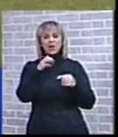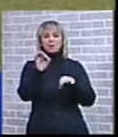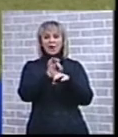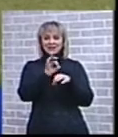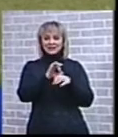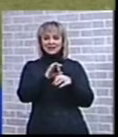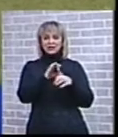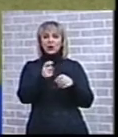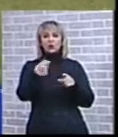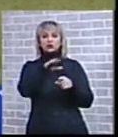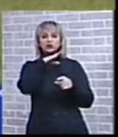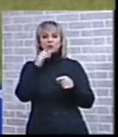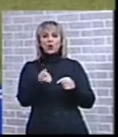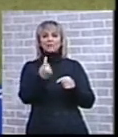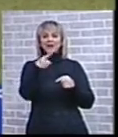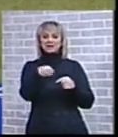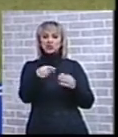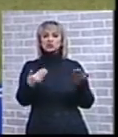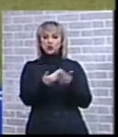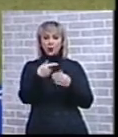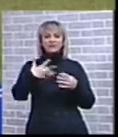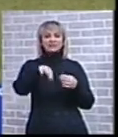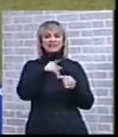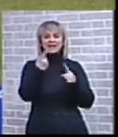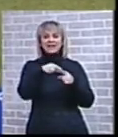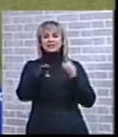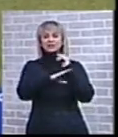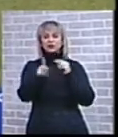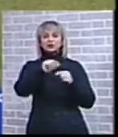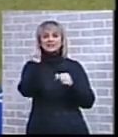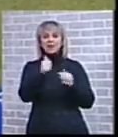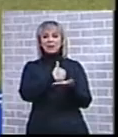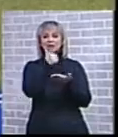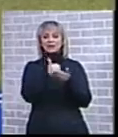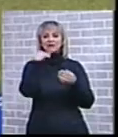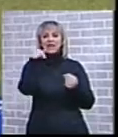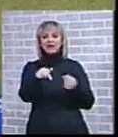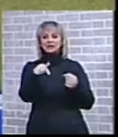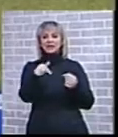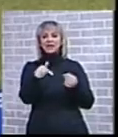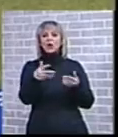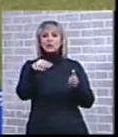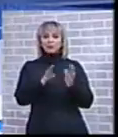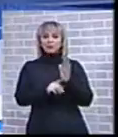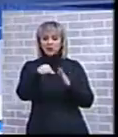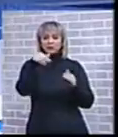больные. Очень много появилось новых. И все эти деревья, что самое главное, они